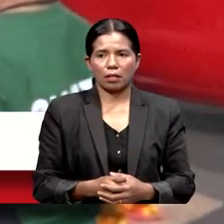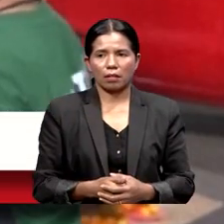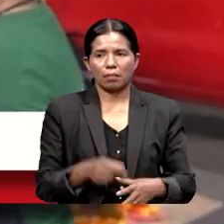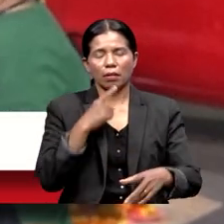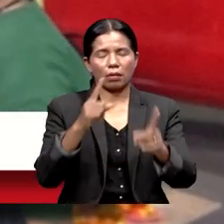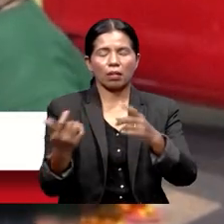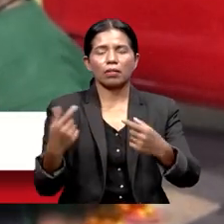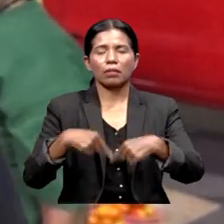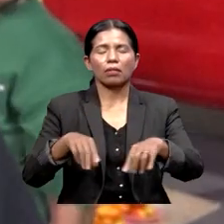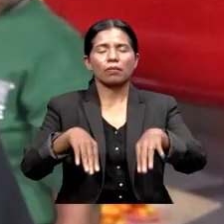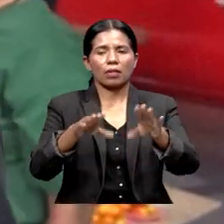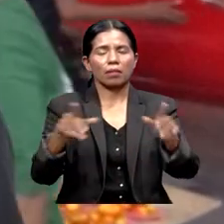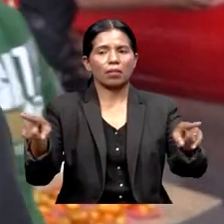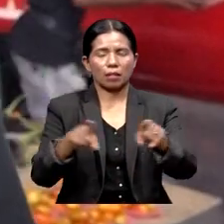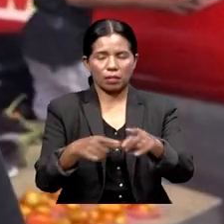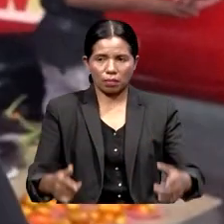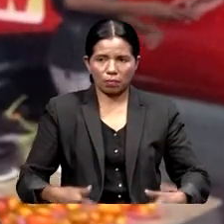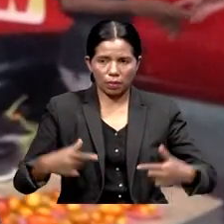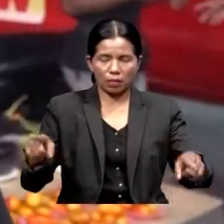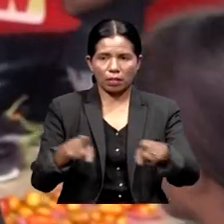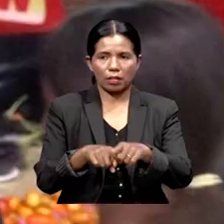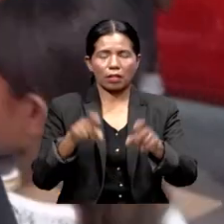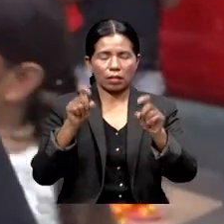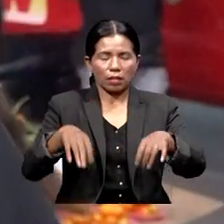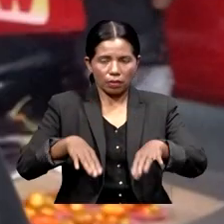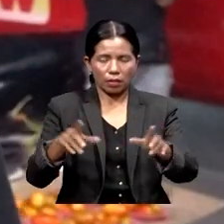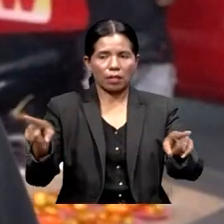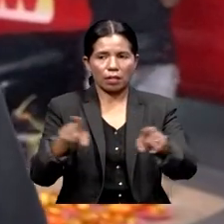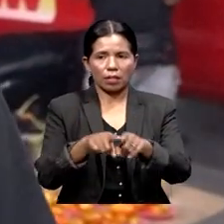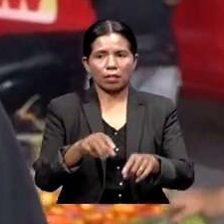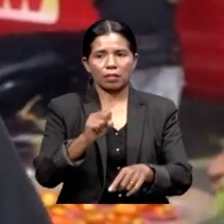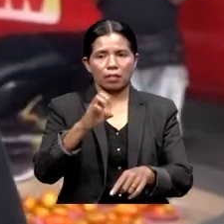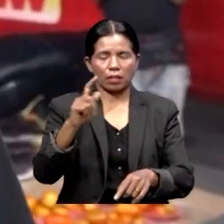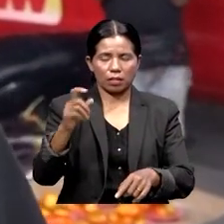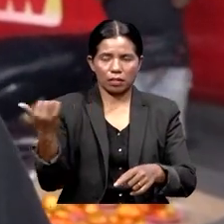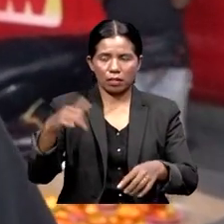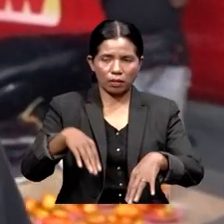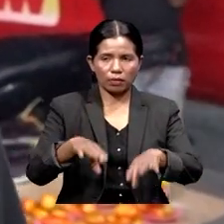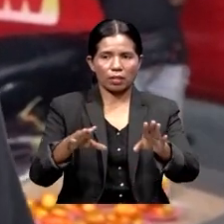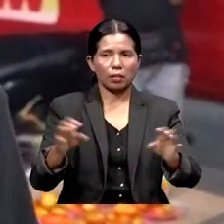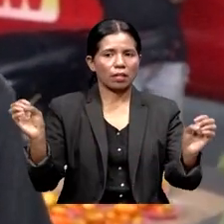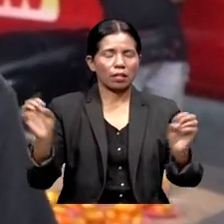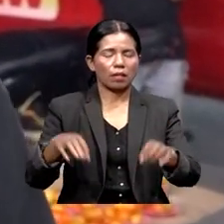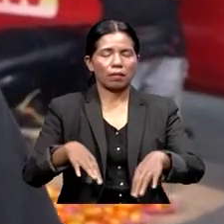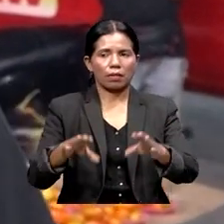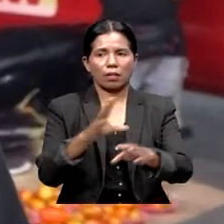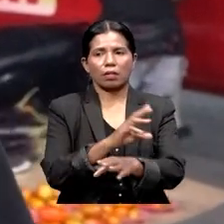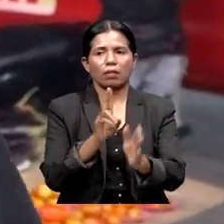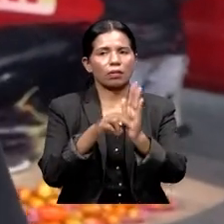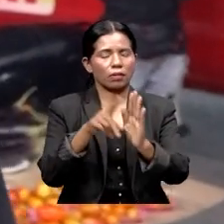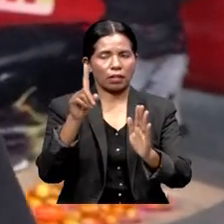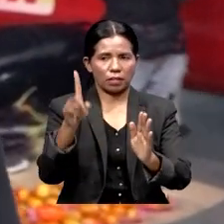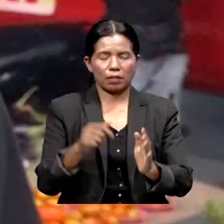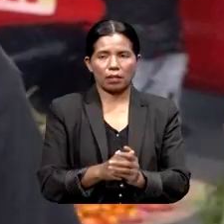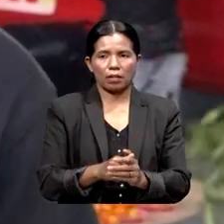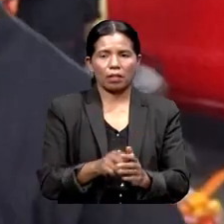tu bafan beden be mur sima hanese nian nanta un pasensi tinggi fan duni seto liu tia sira fan mes makane sanuhin la fan liu ora stomak sira fan